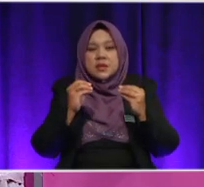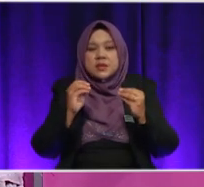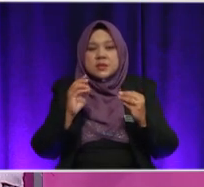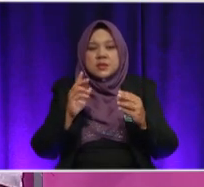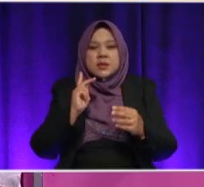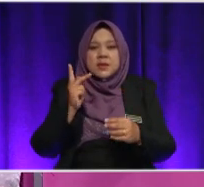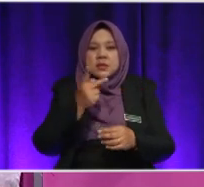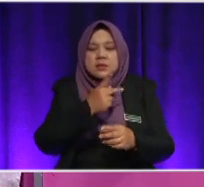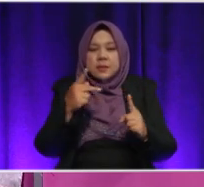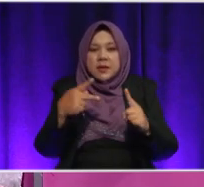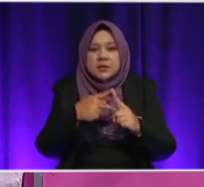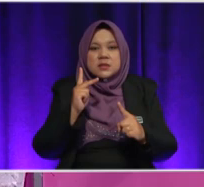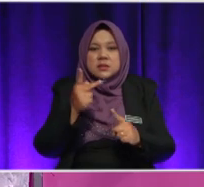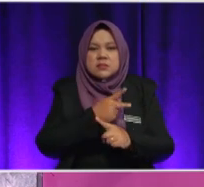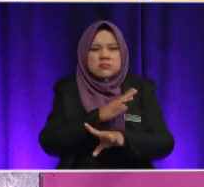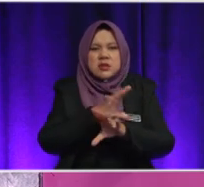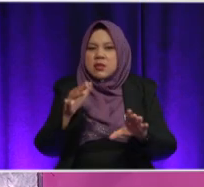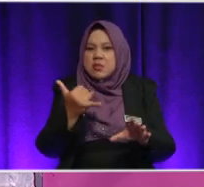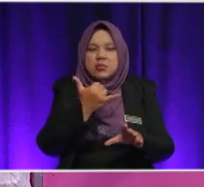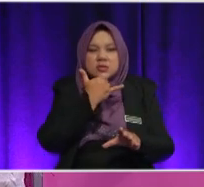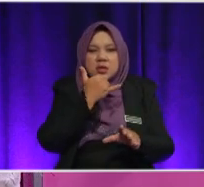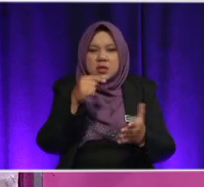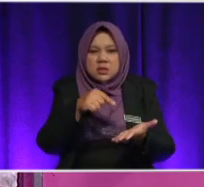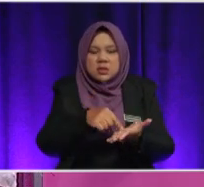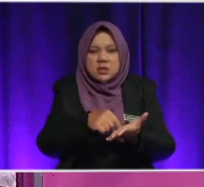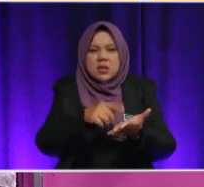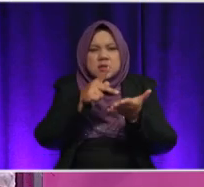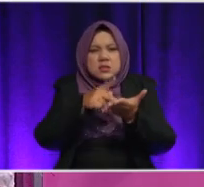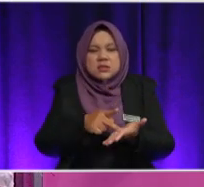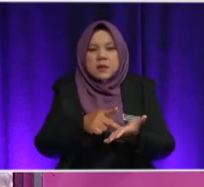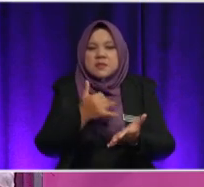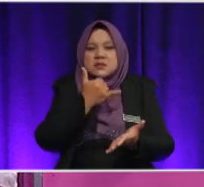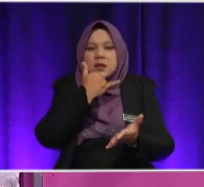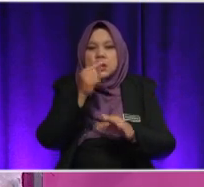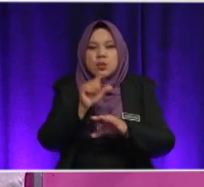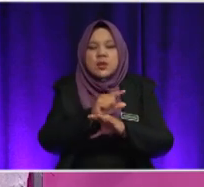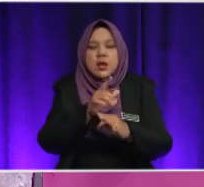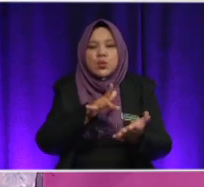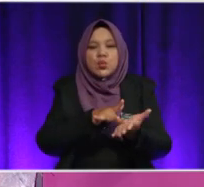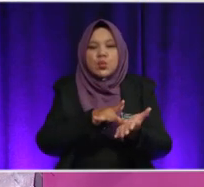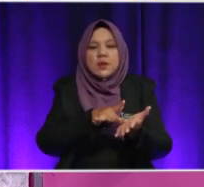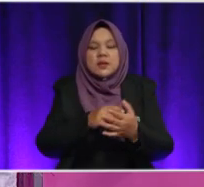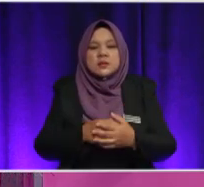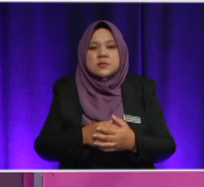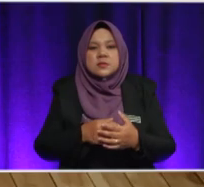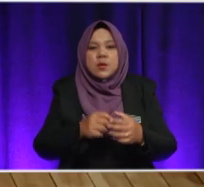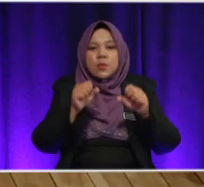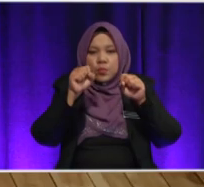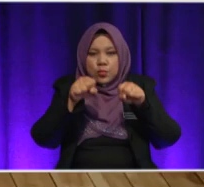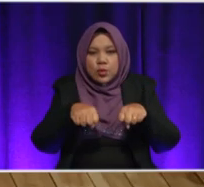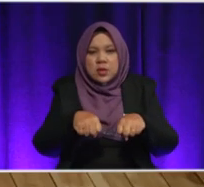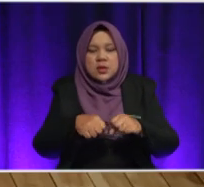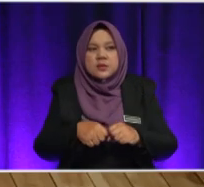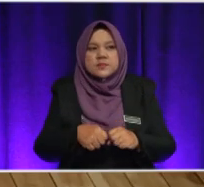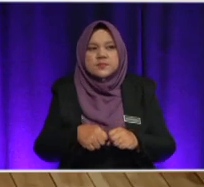Oke jangan buat kesalahan ini karena kesan penyalahgunaan obat-obatan yang pertama adalah boleh menyebabkan